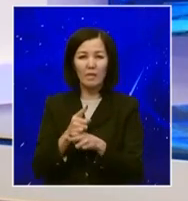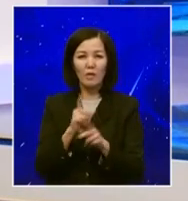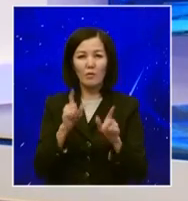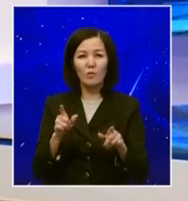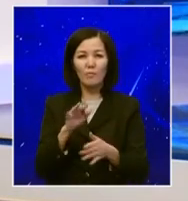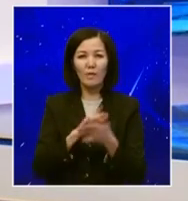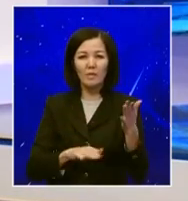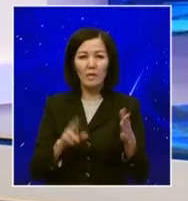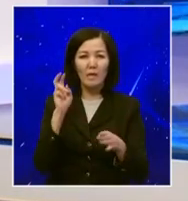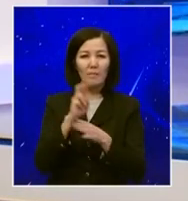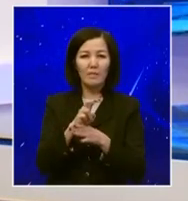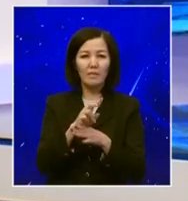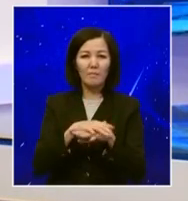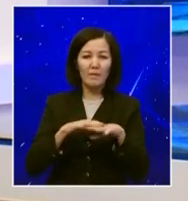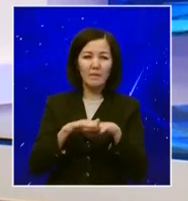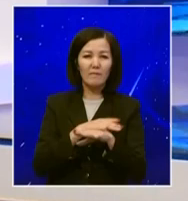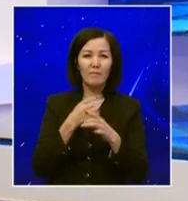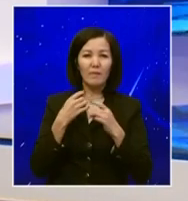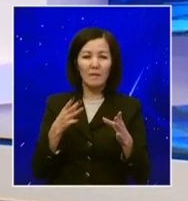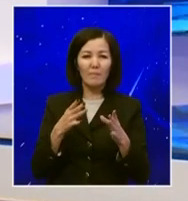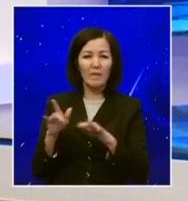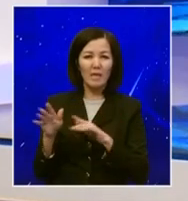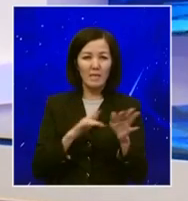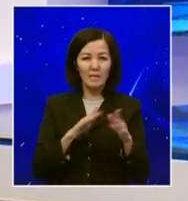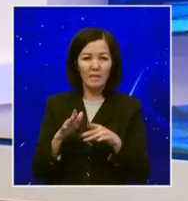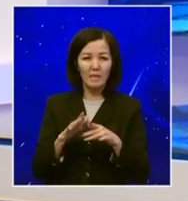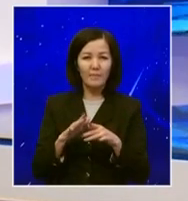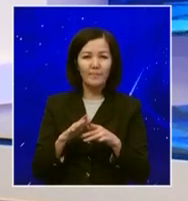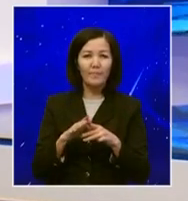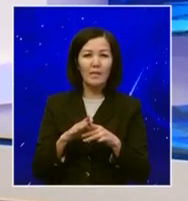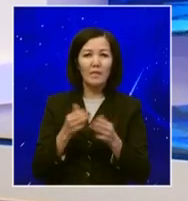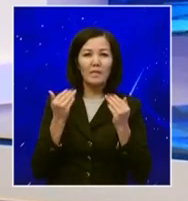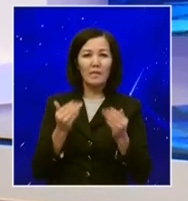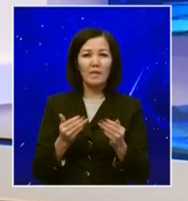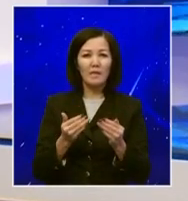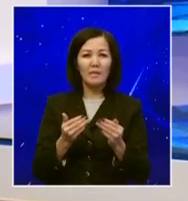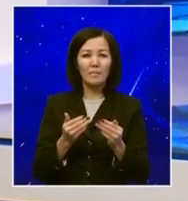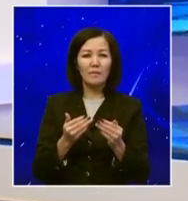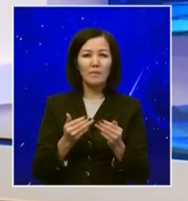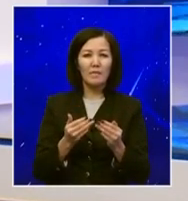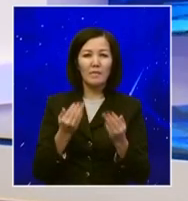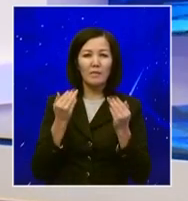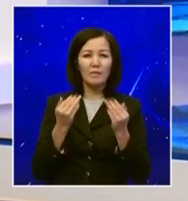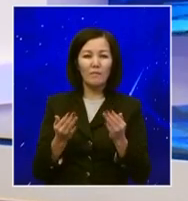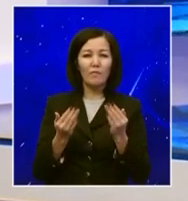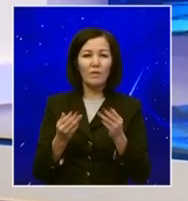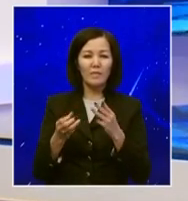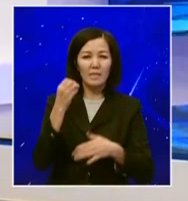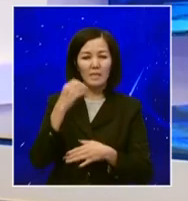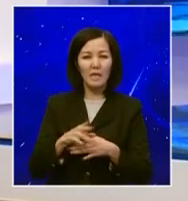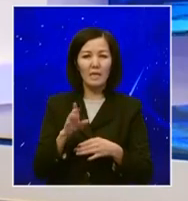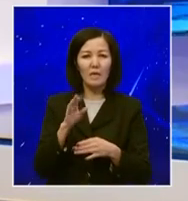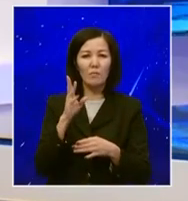люди продолжают посещать и проводить массовые мероприятия. О негативных последствиях такой беспечности на брифинге в